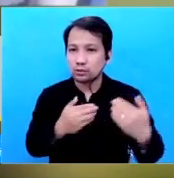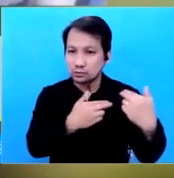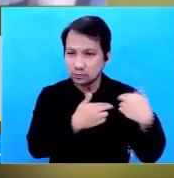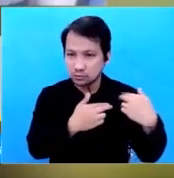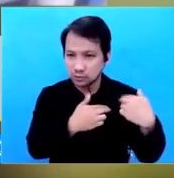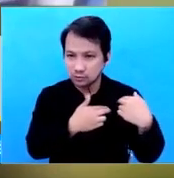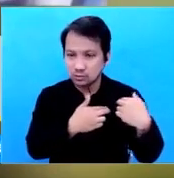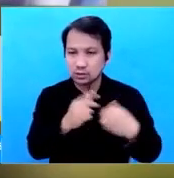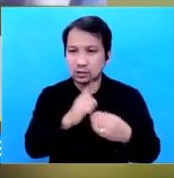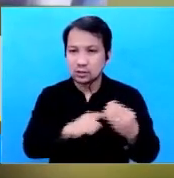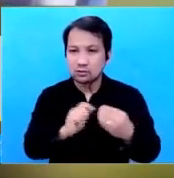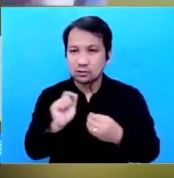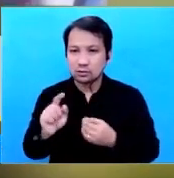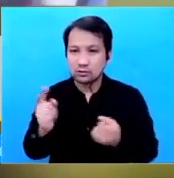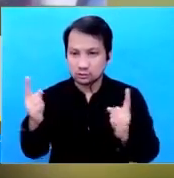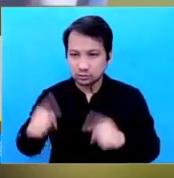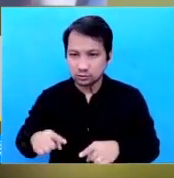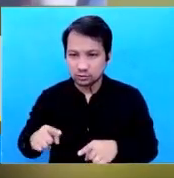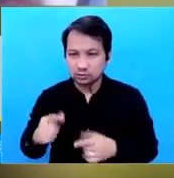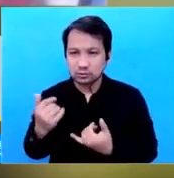pananagutan sa nangyaring ito?